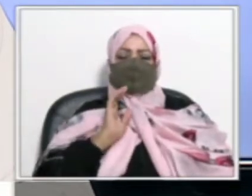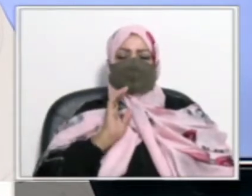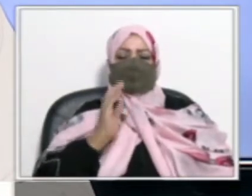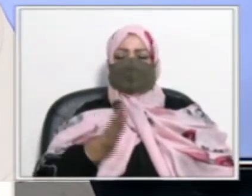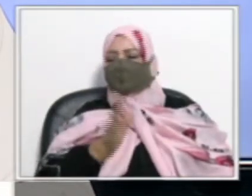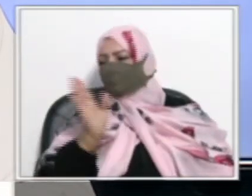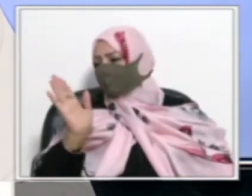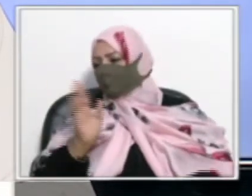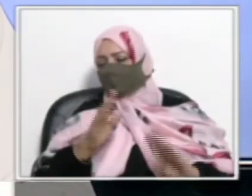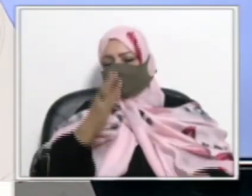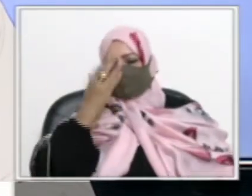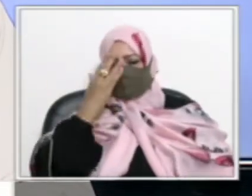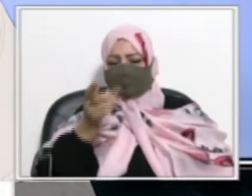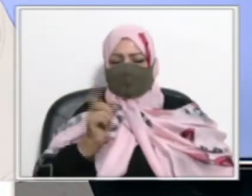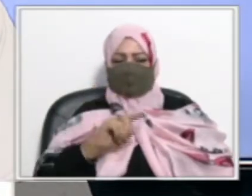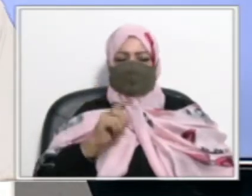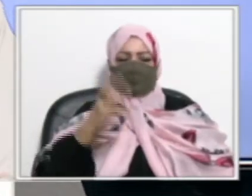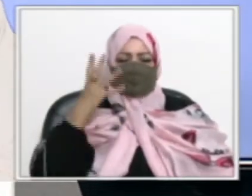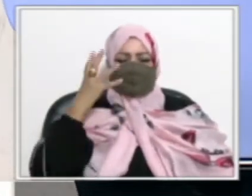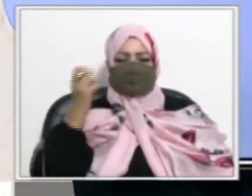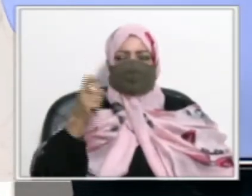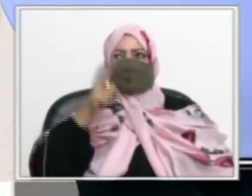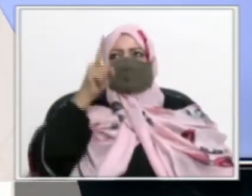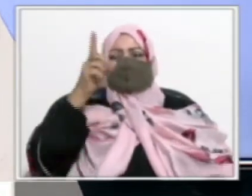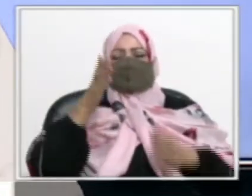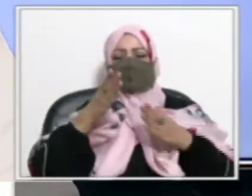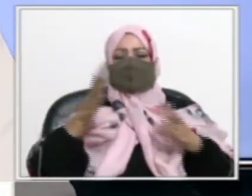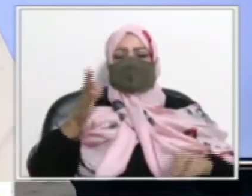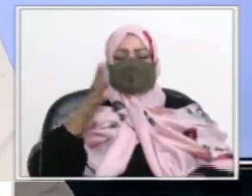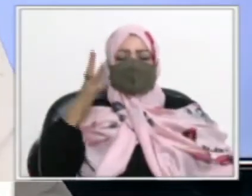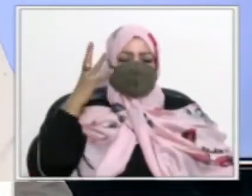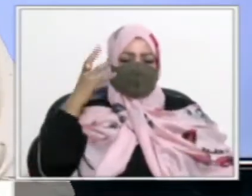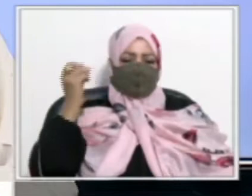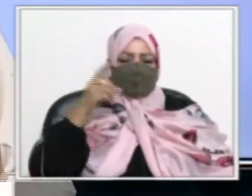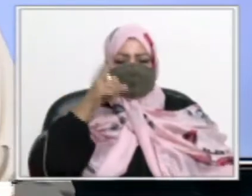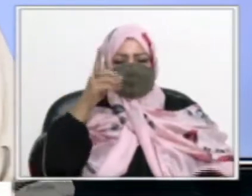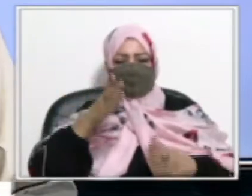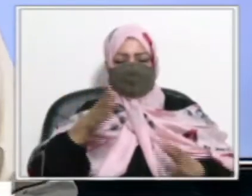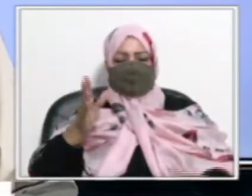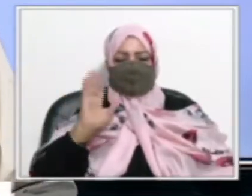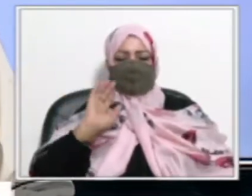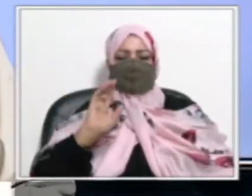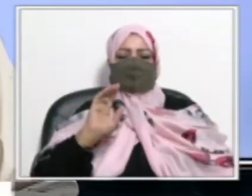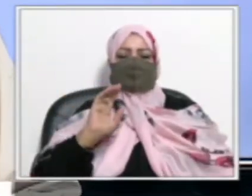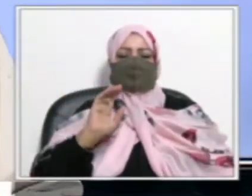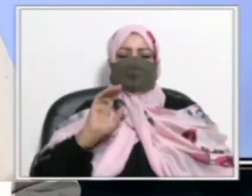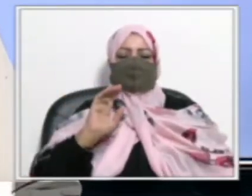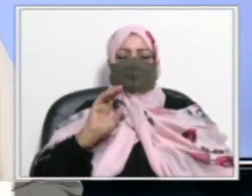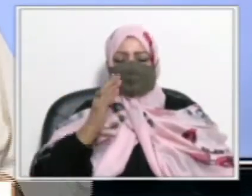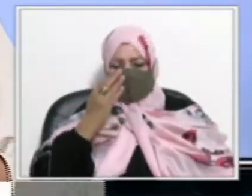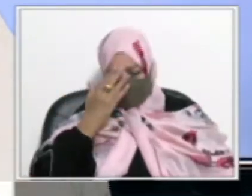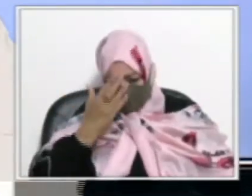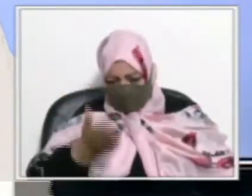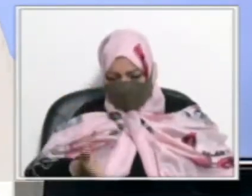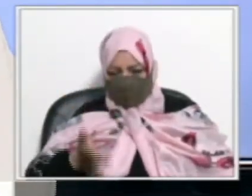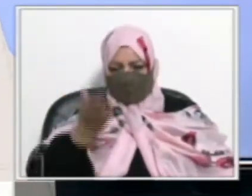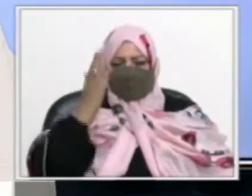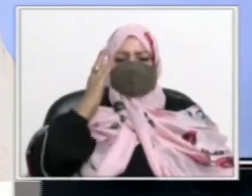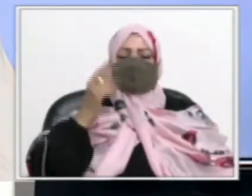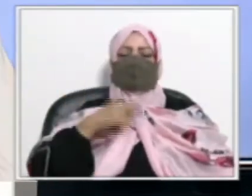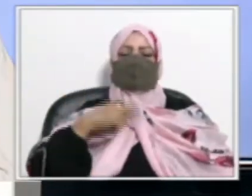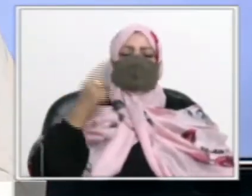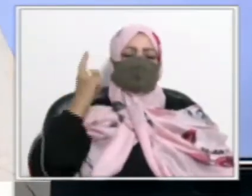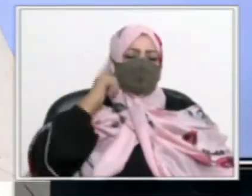ترك تسميعة أو ترك يعني فإن ترك تكبيرتين فأكثر، هذه